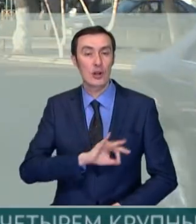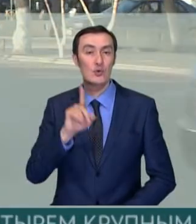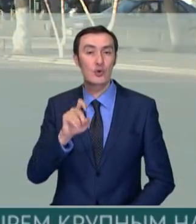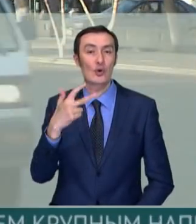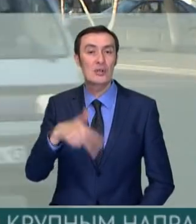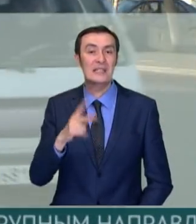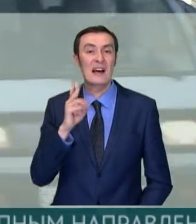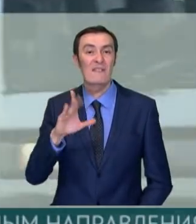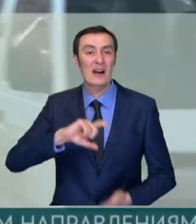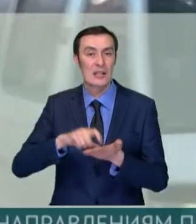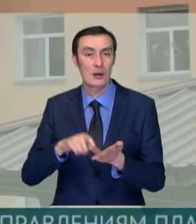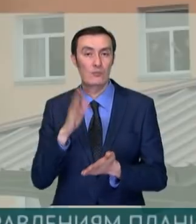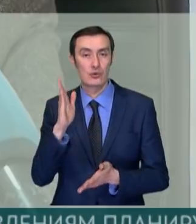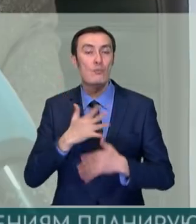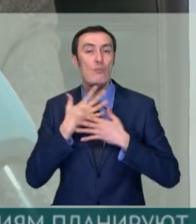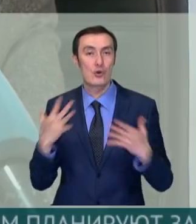130 квартир больше.